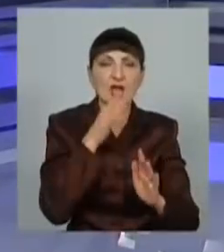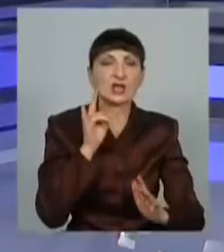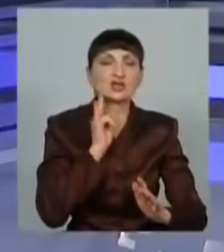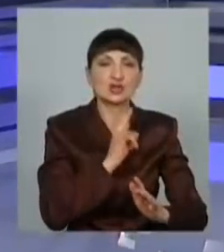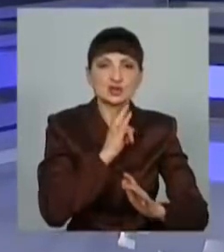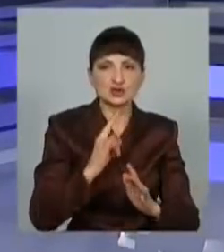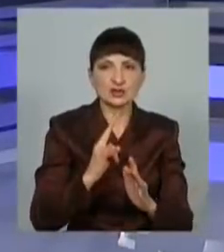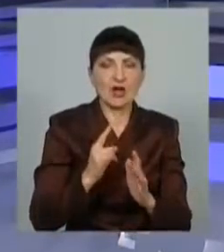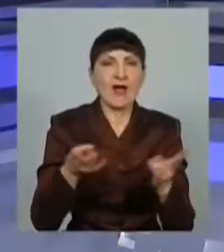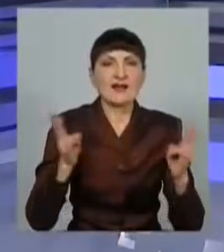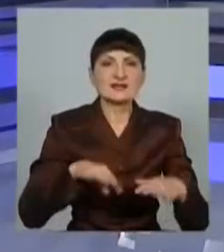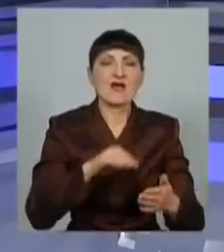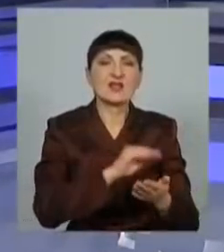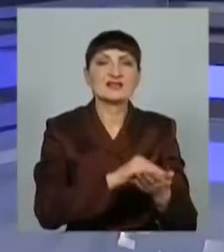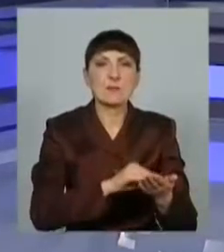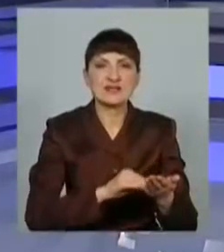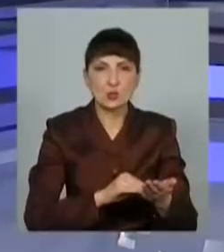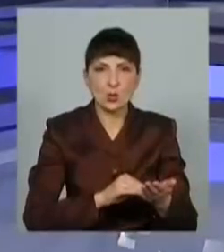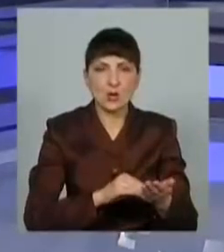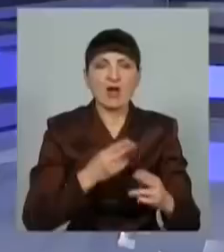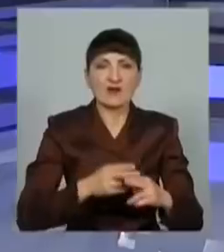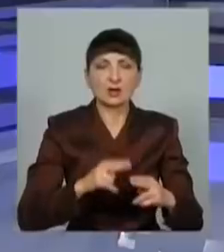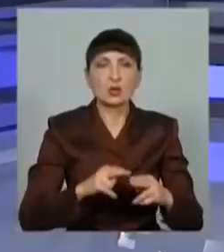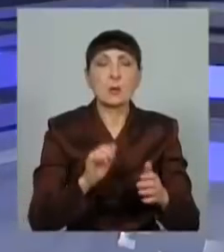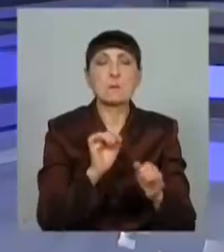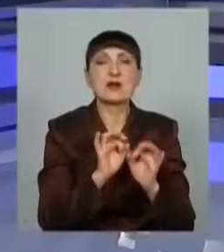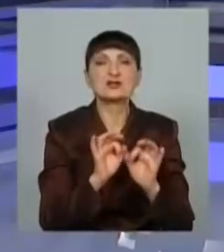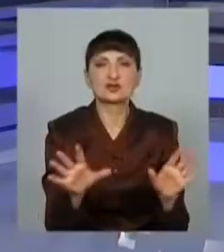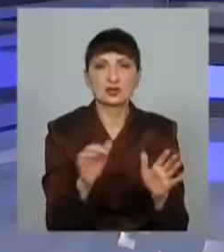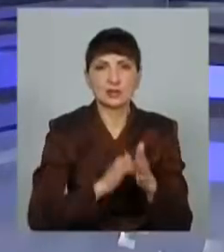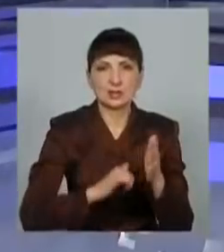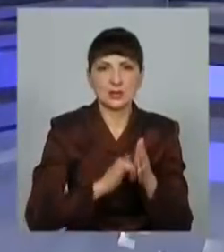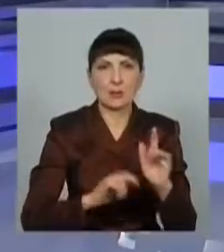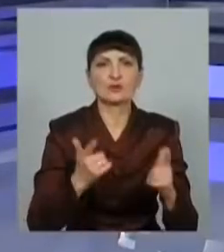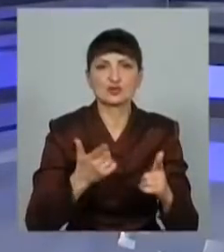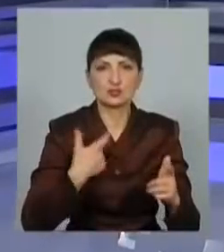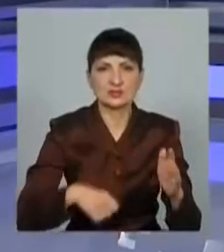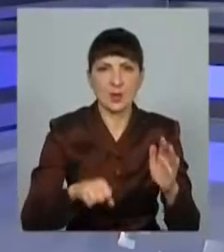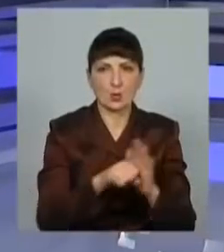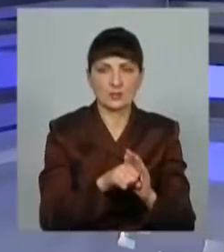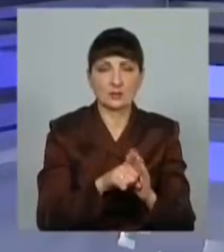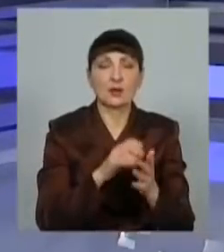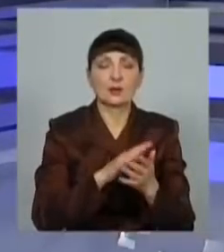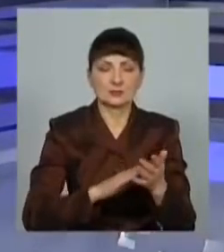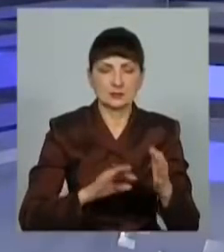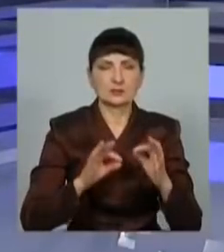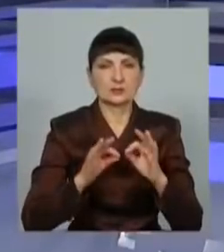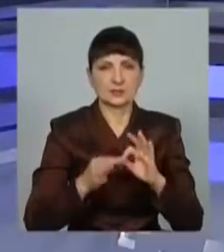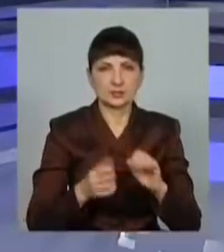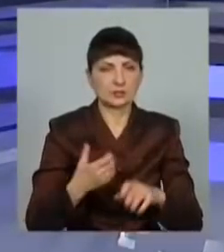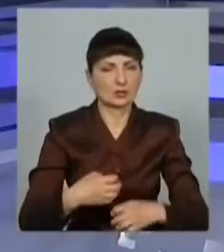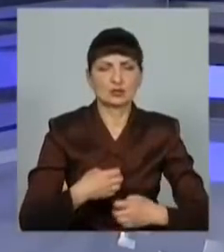жительница оставила предсмертную записку, в которой описала причину своего поступка. Динара Сабитова выясняла подробности